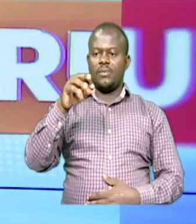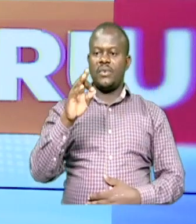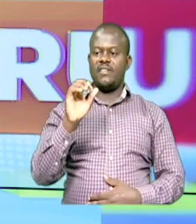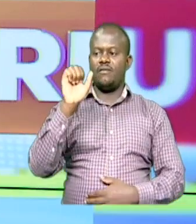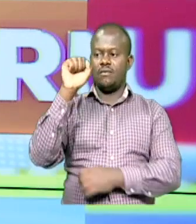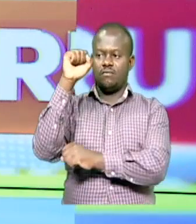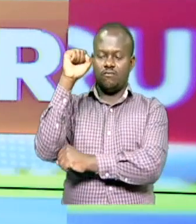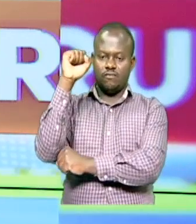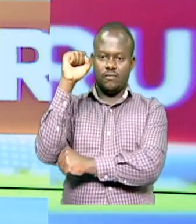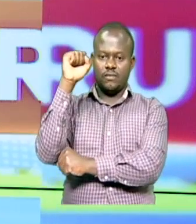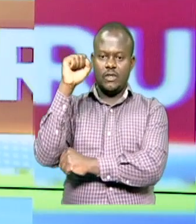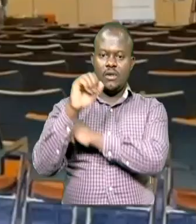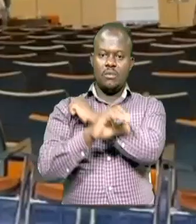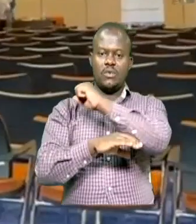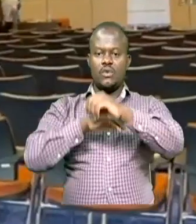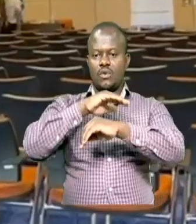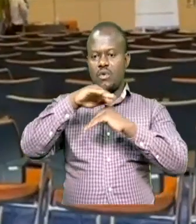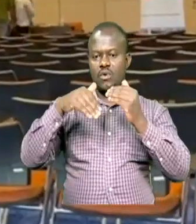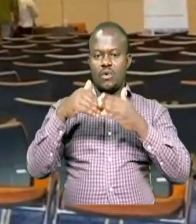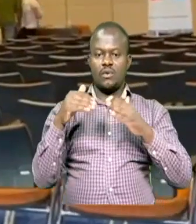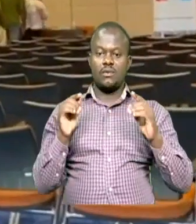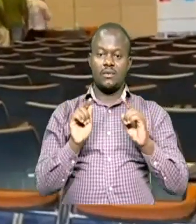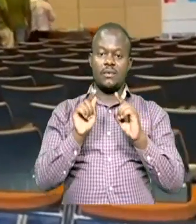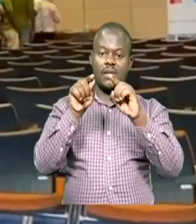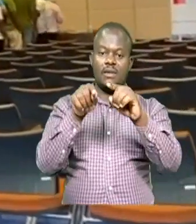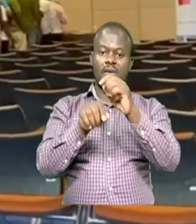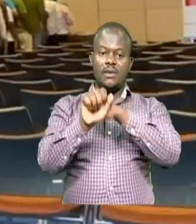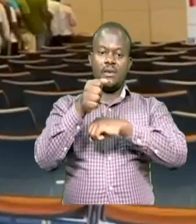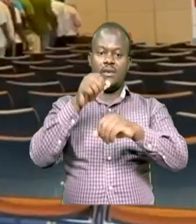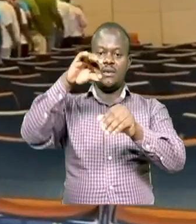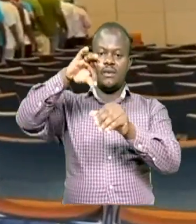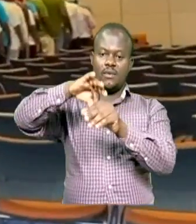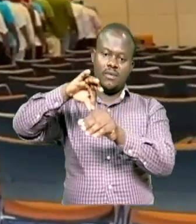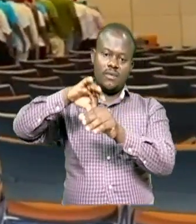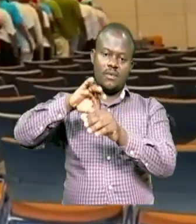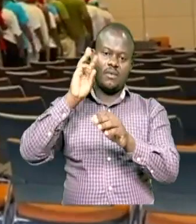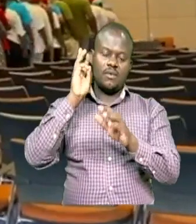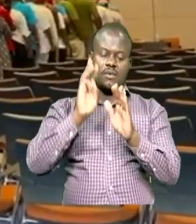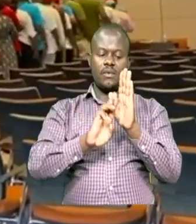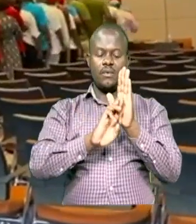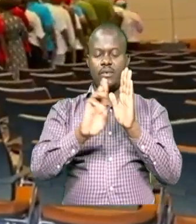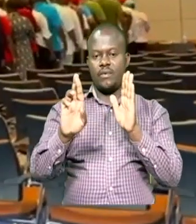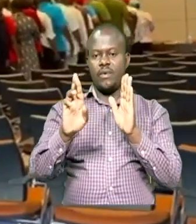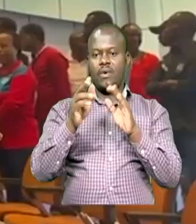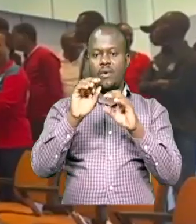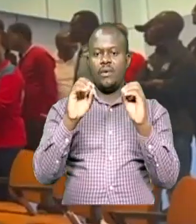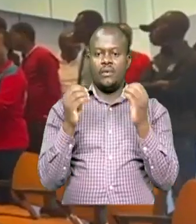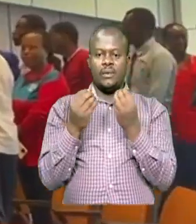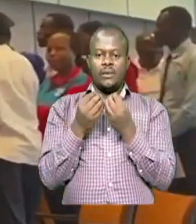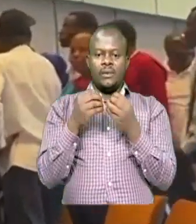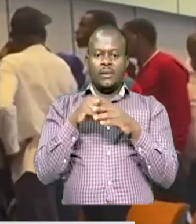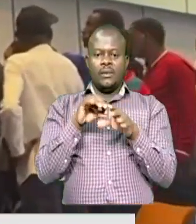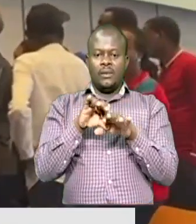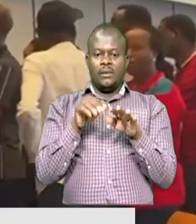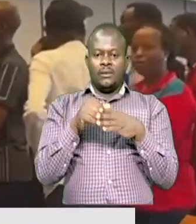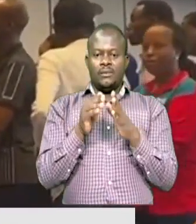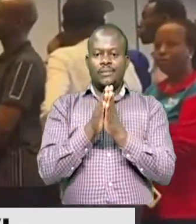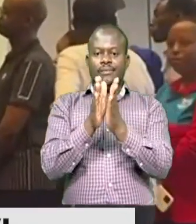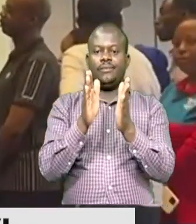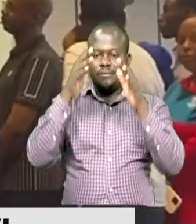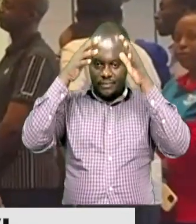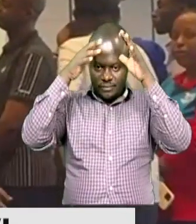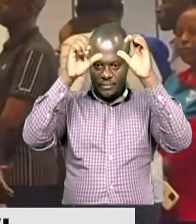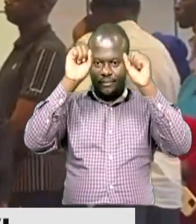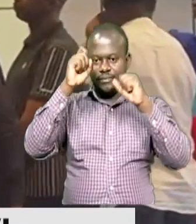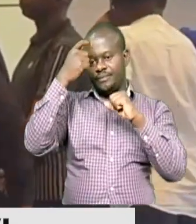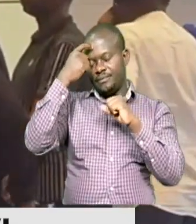Inkotanyi mu gihugu hose bitabiriye igikorwa cyo gutora abazahagararira uyu muryango mu matora rusange ya Perezida wa